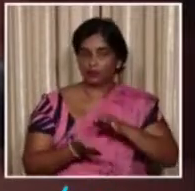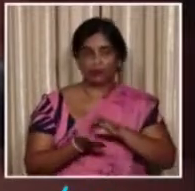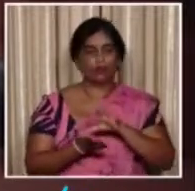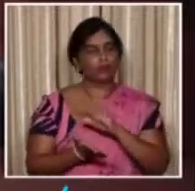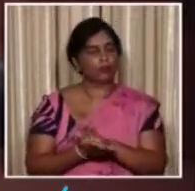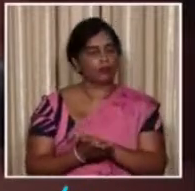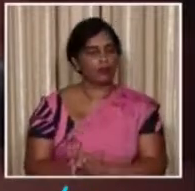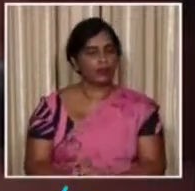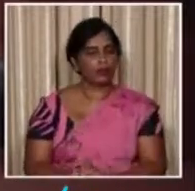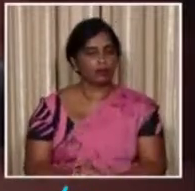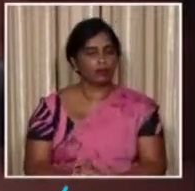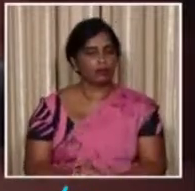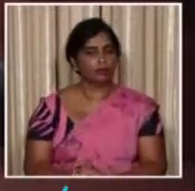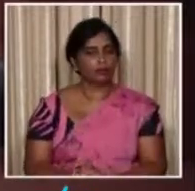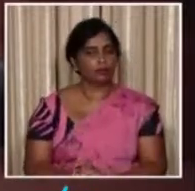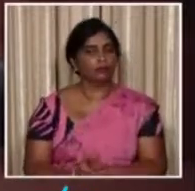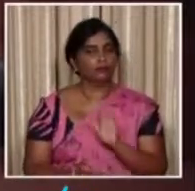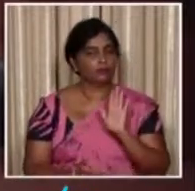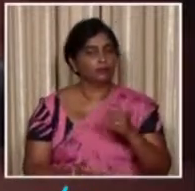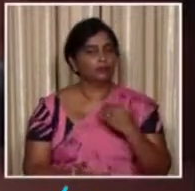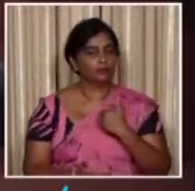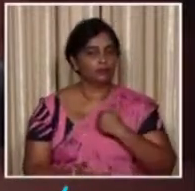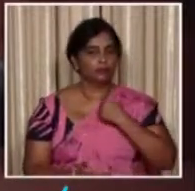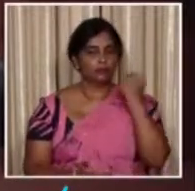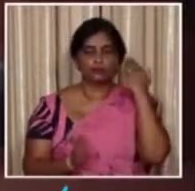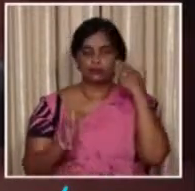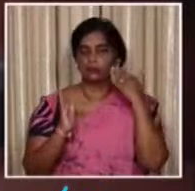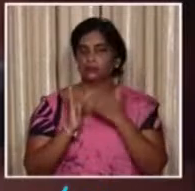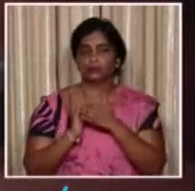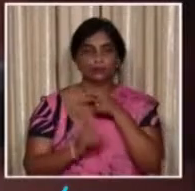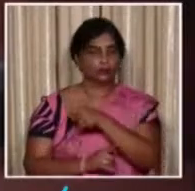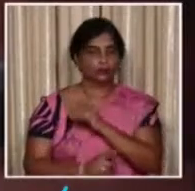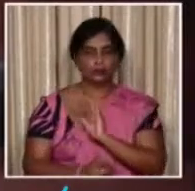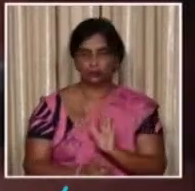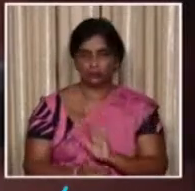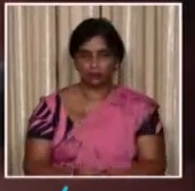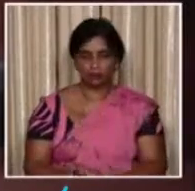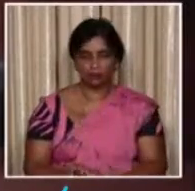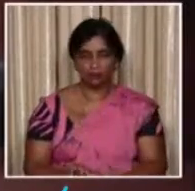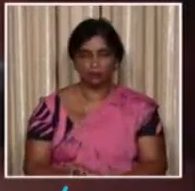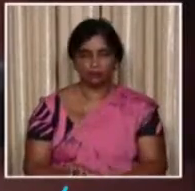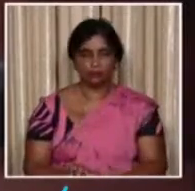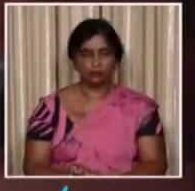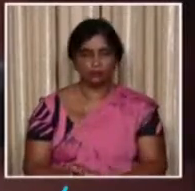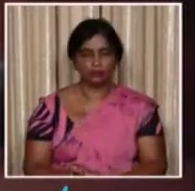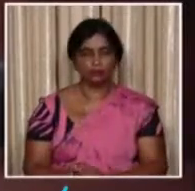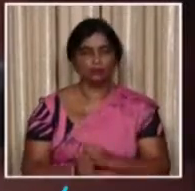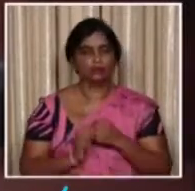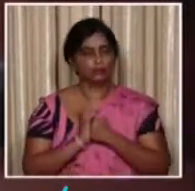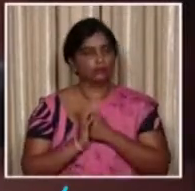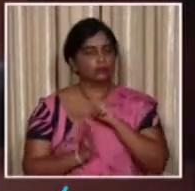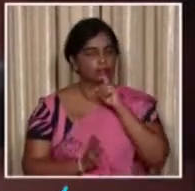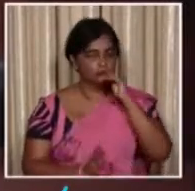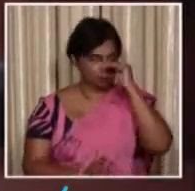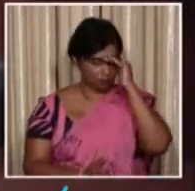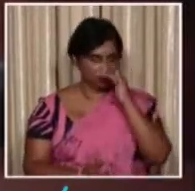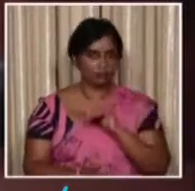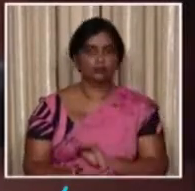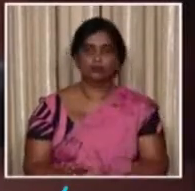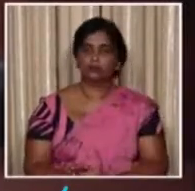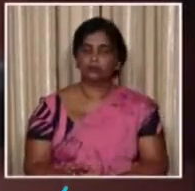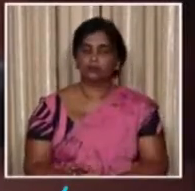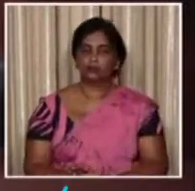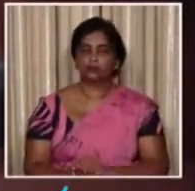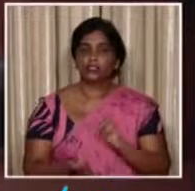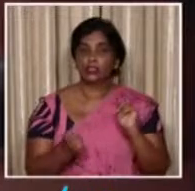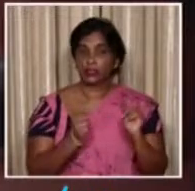पिलिबंदव नमुत अद मम कथा करन बलापुरुत्तु ने पिलिबंदव नेवी गरु कथा नायक तुमनी